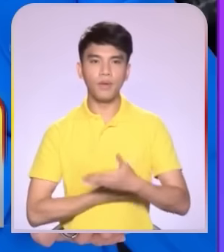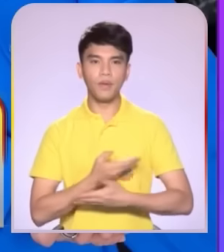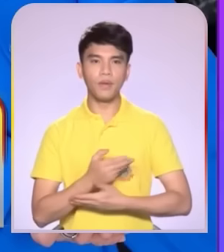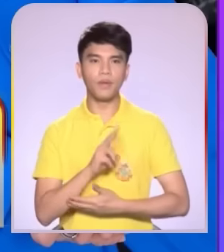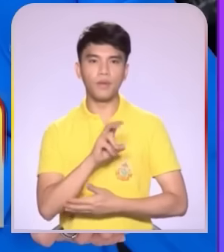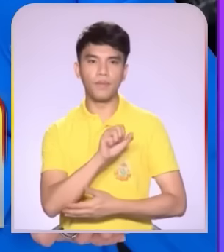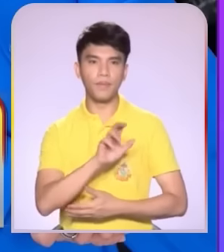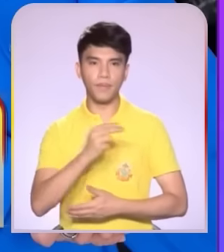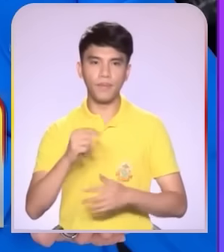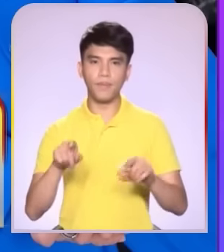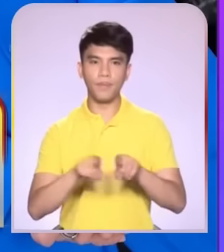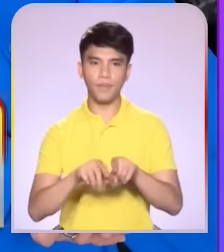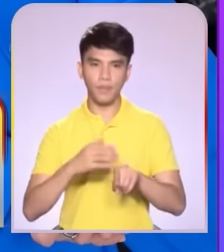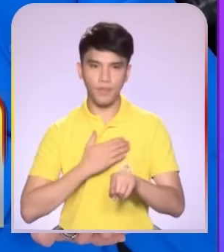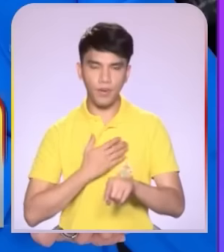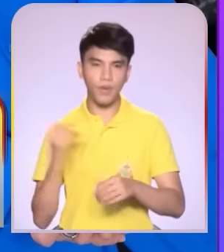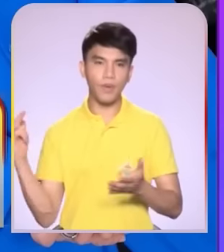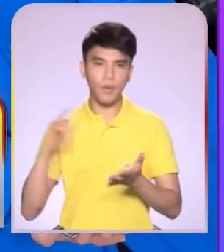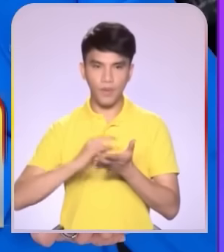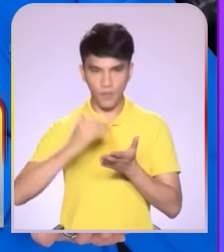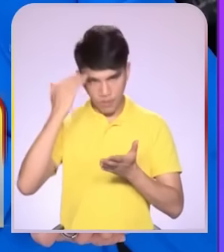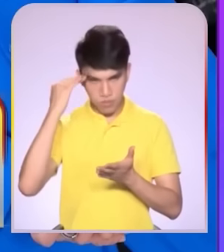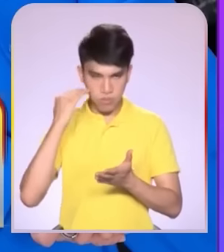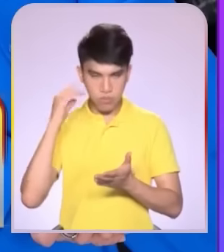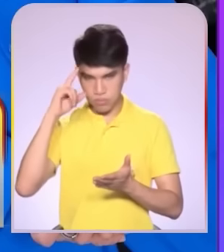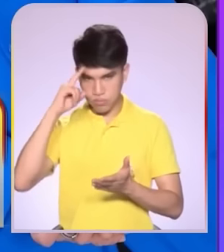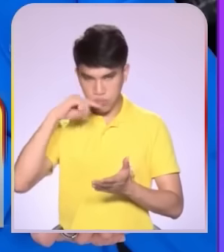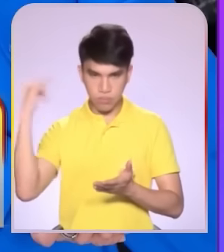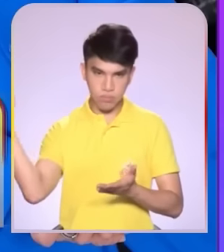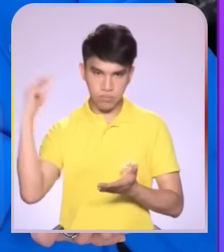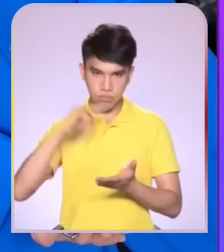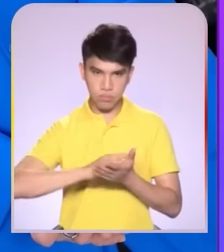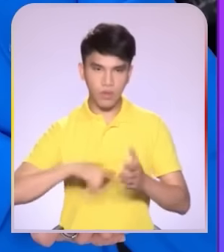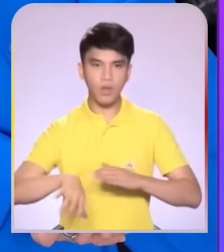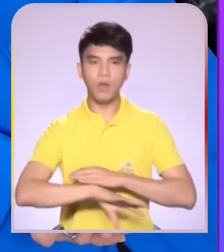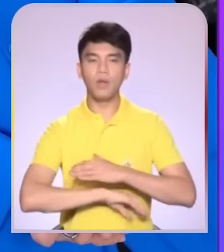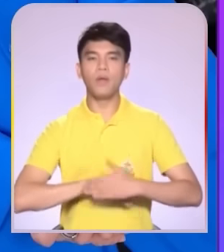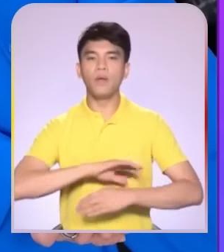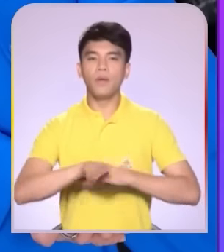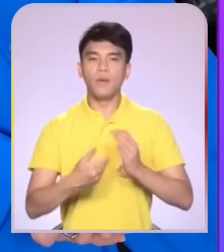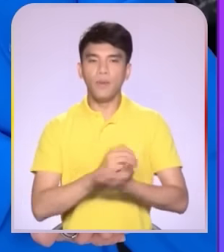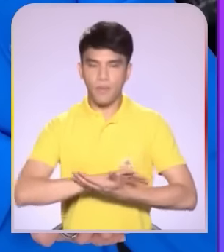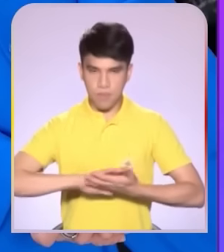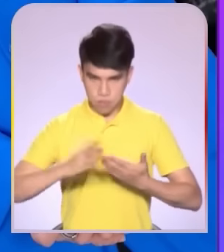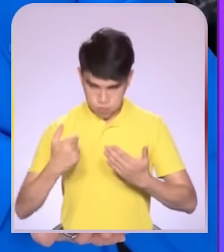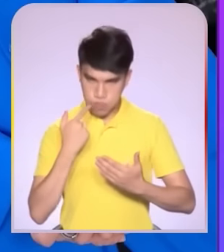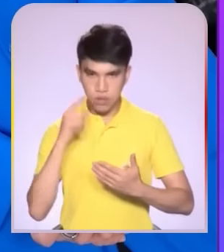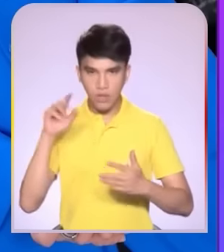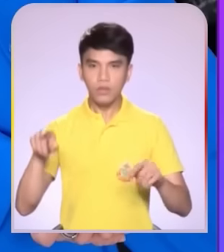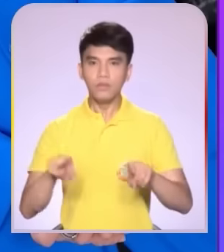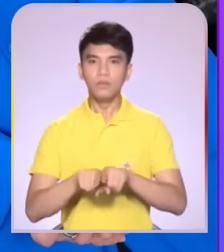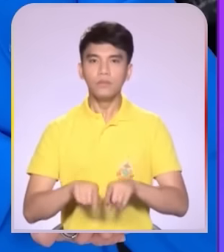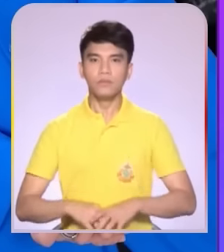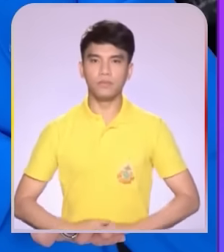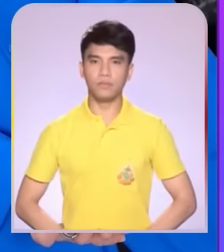ไป 250,000 เหมือนกันผมจะกลับจากเกาหลีถึงไทยพรุ่งนี้และจะรวบรวมหลักฐานเรียบร้อยแล้วจะรีบไปแจ้งความด